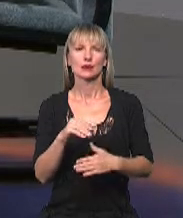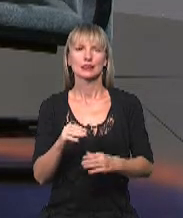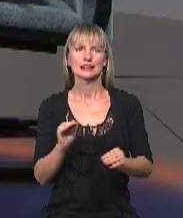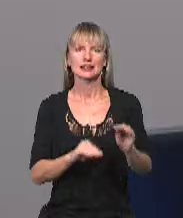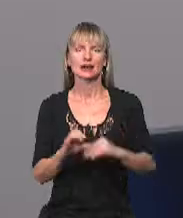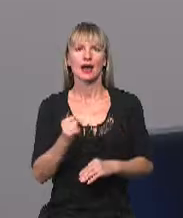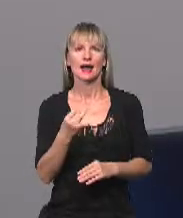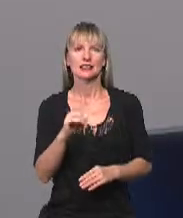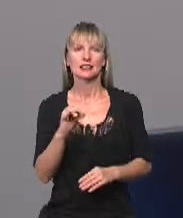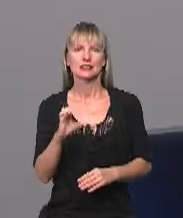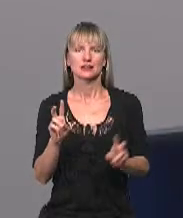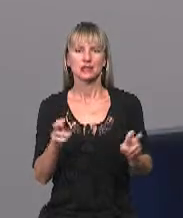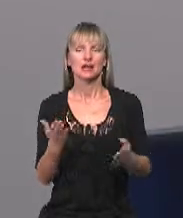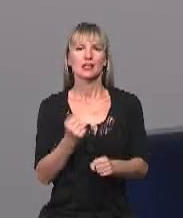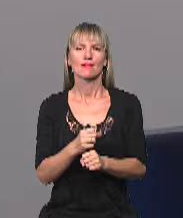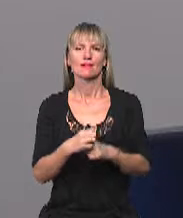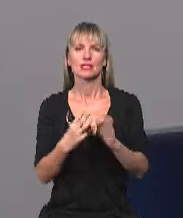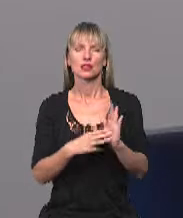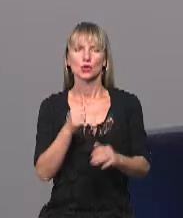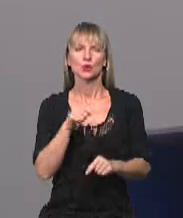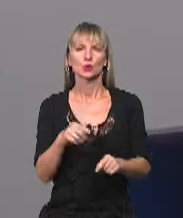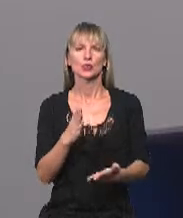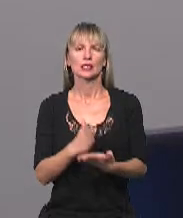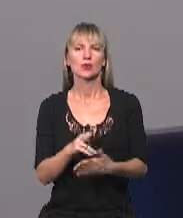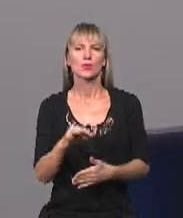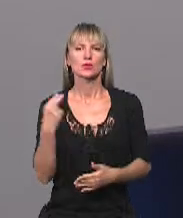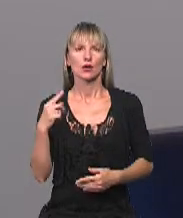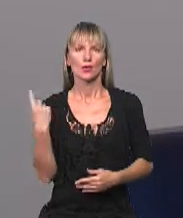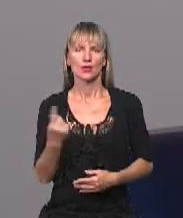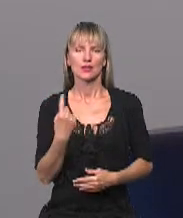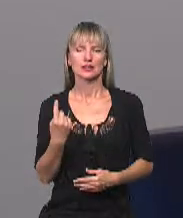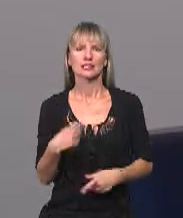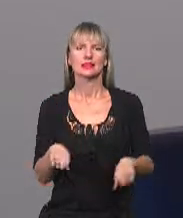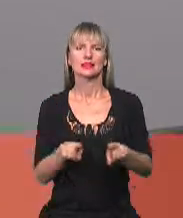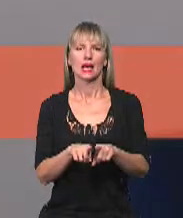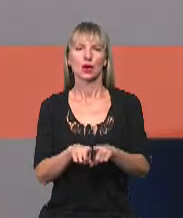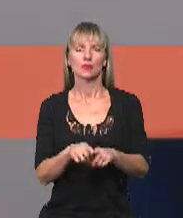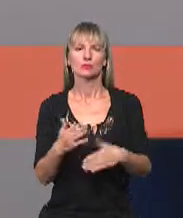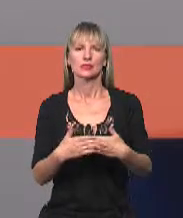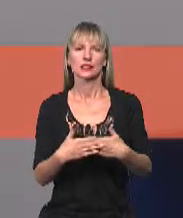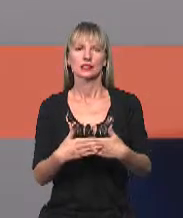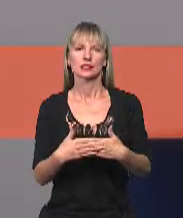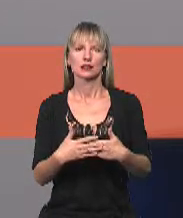IFES, яке вони робили в 2018 році, і тут є по Запорізькій області також близько